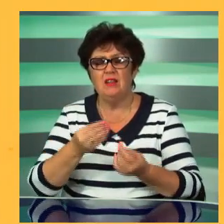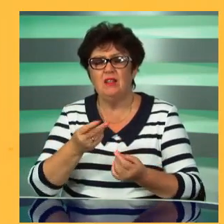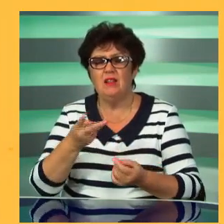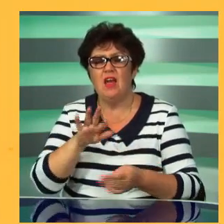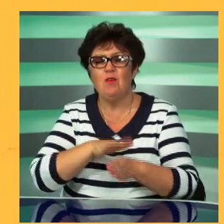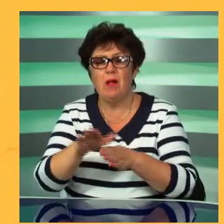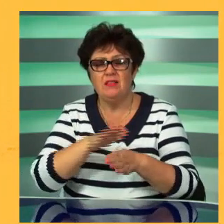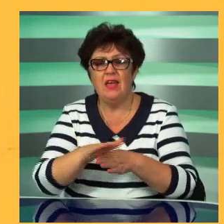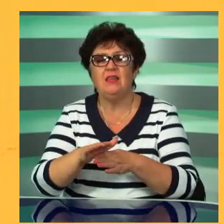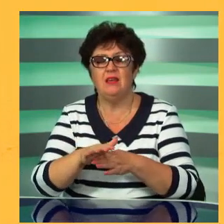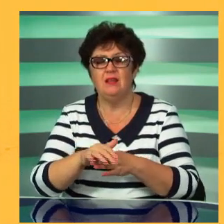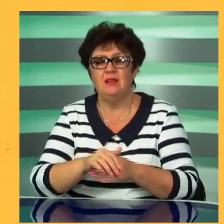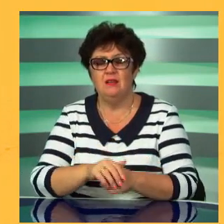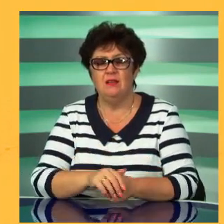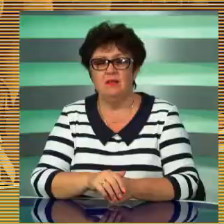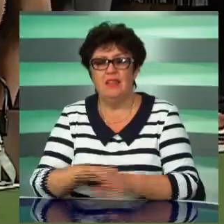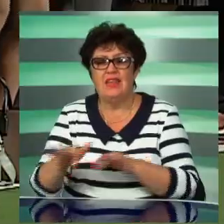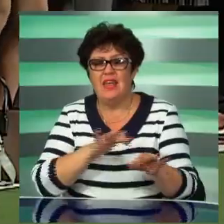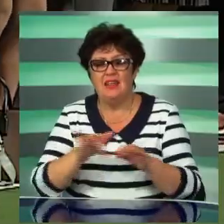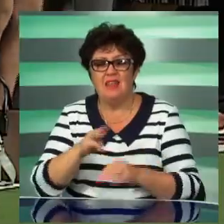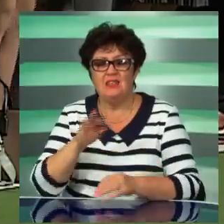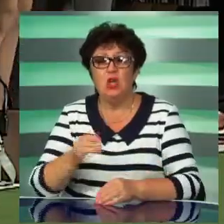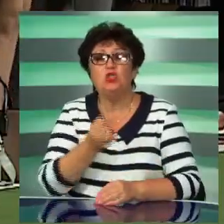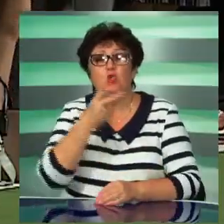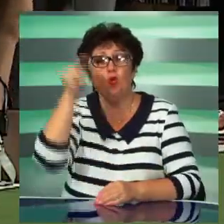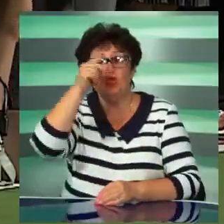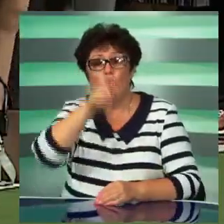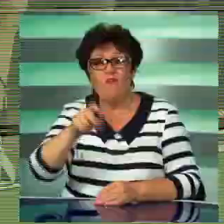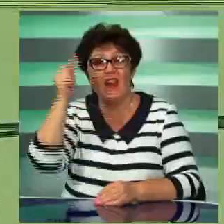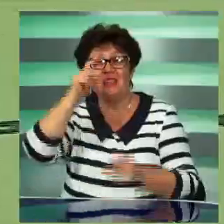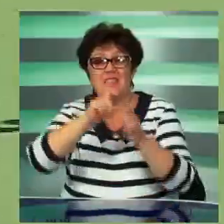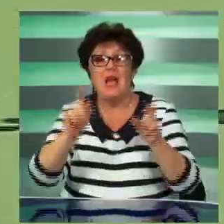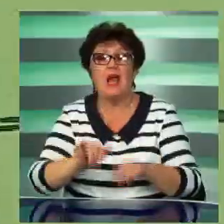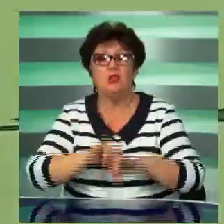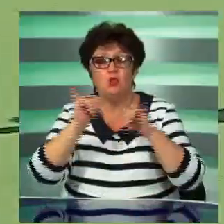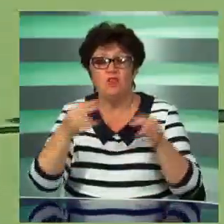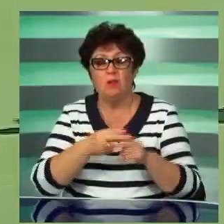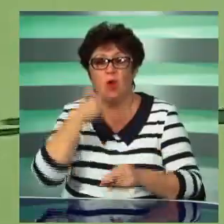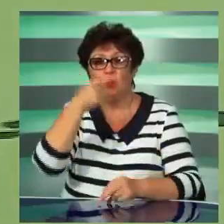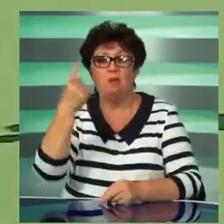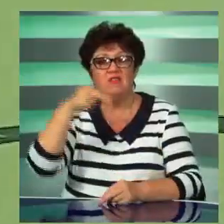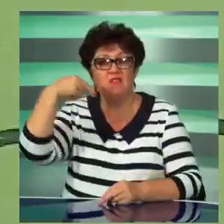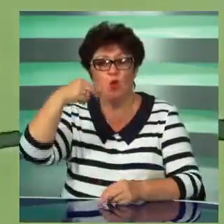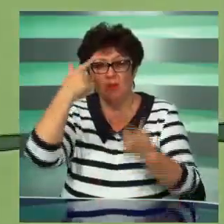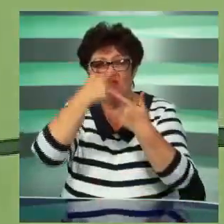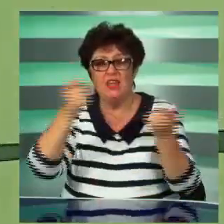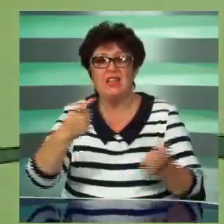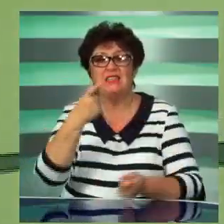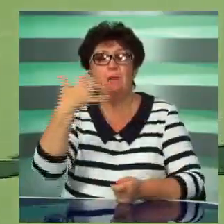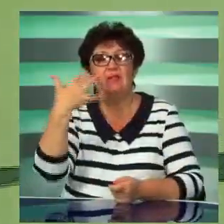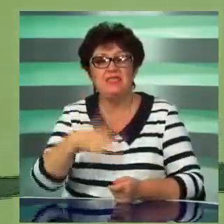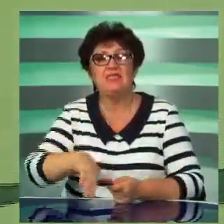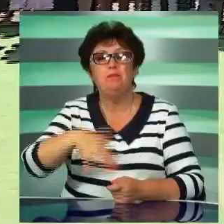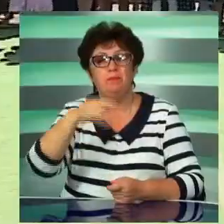выполнения исследовательской деятельности. Число учеников лицея растет. В этом году первый звонок прозвенел для